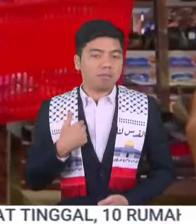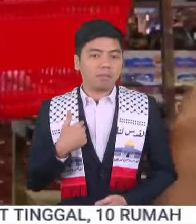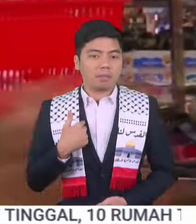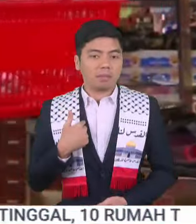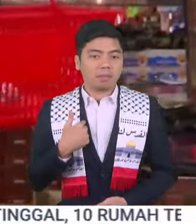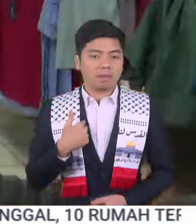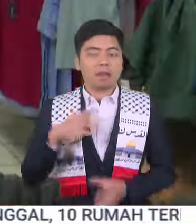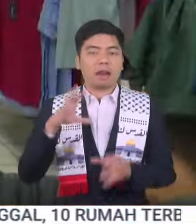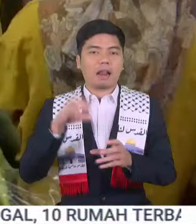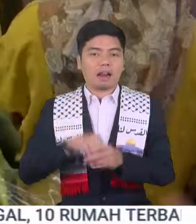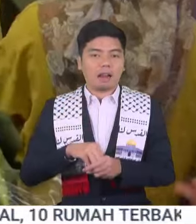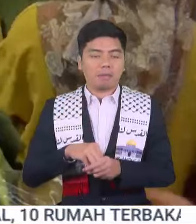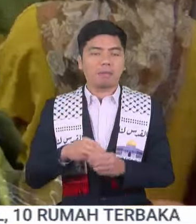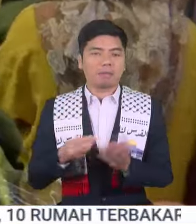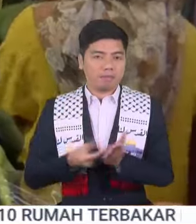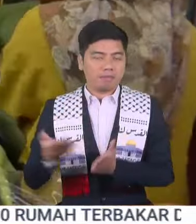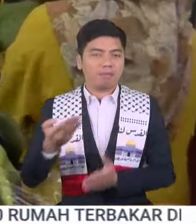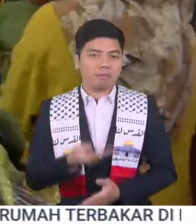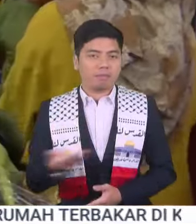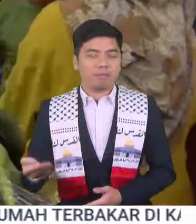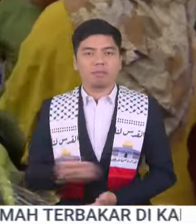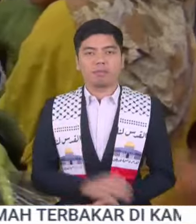dalam shopping Raya